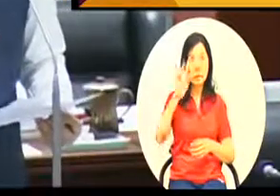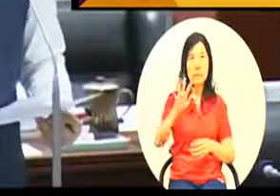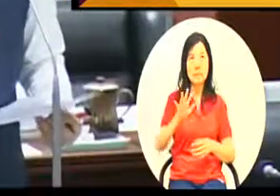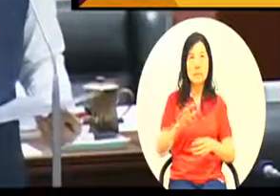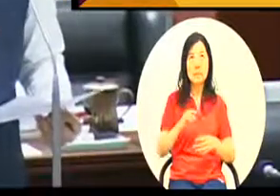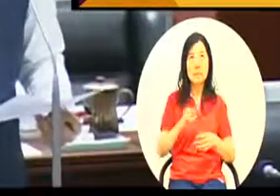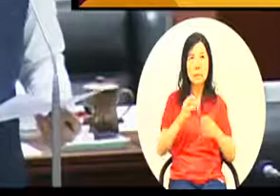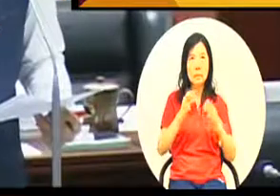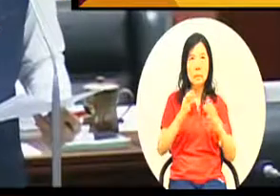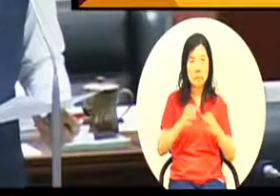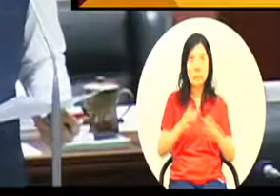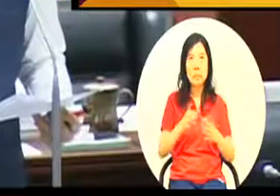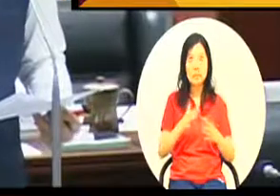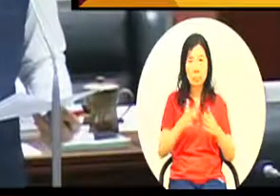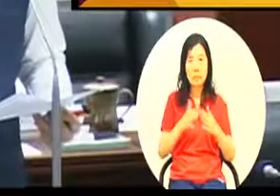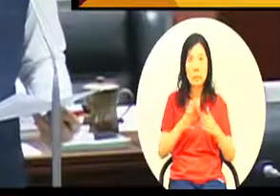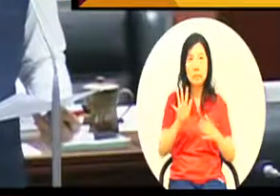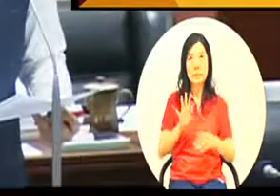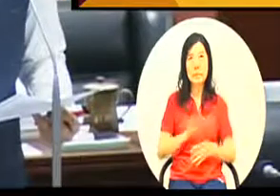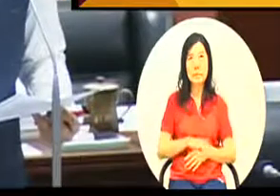必要。那